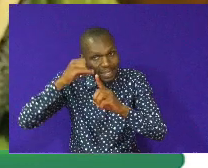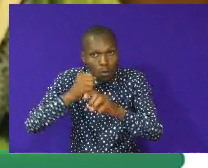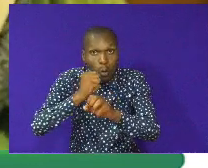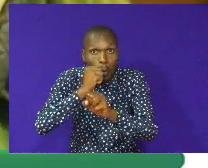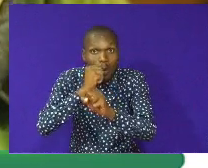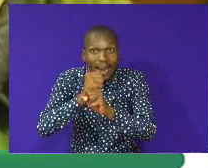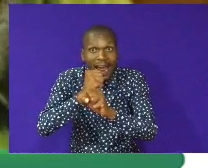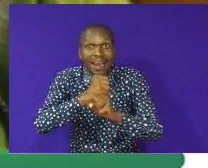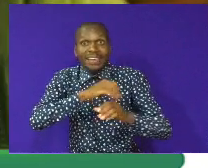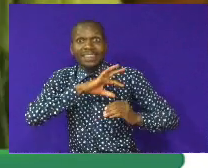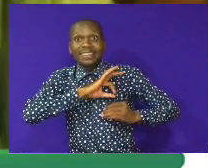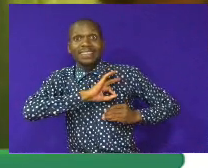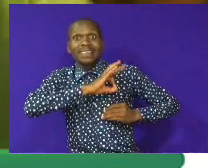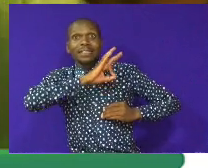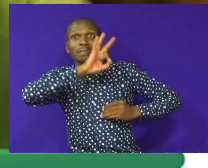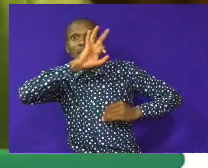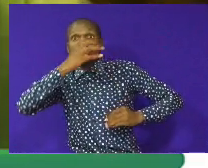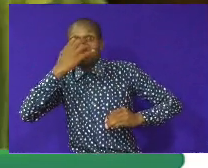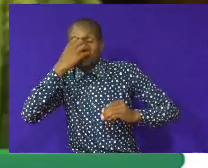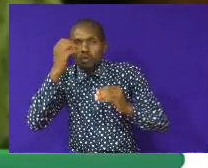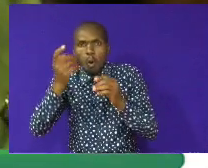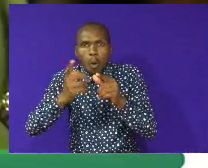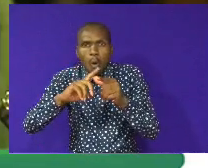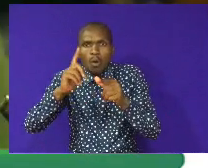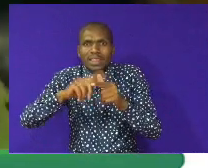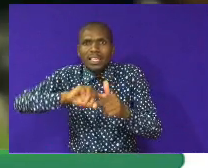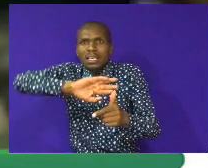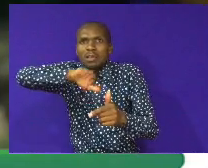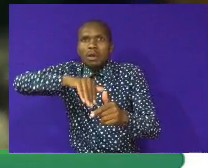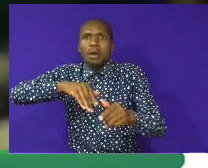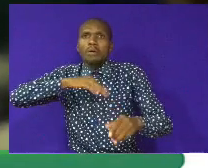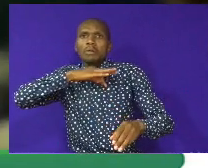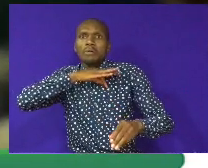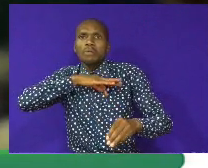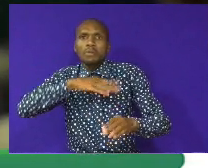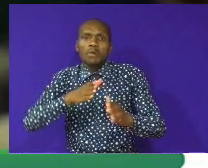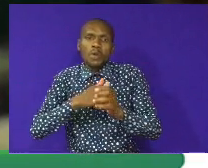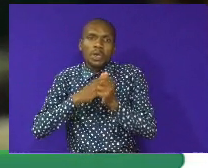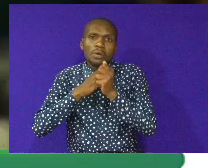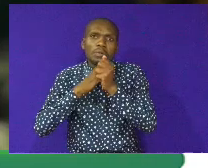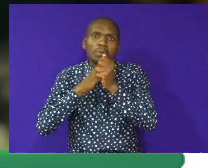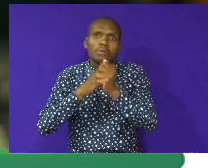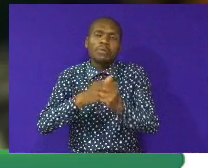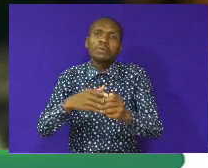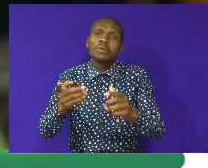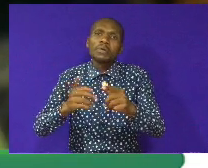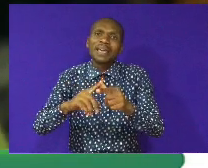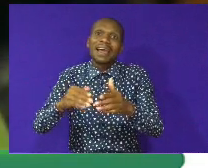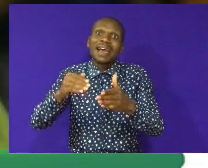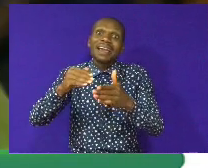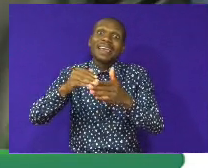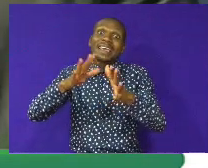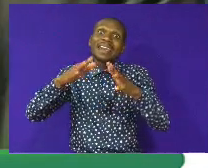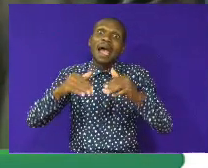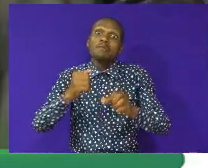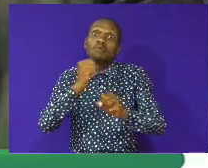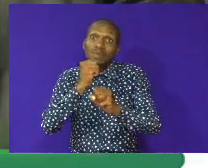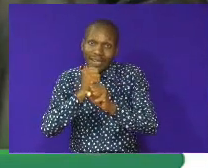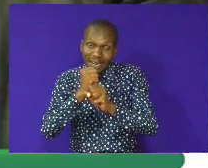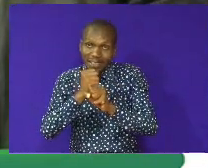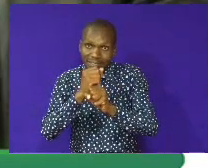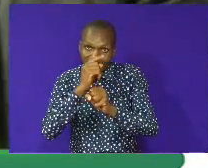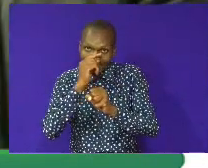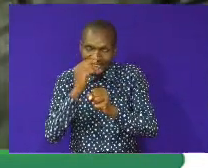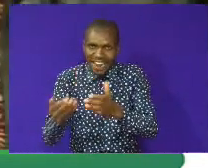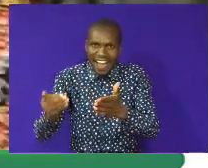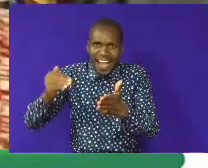roho yake, nalo pia limeingia katika roho zetu kuweza kufikisha lile jambo ambalo kwamba linalotakikana. Boigo